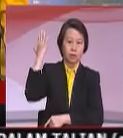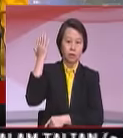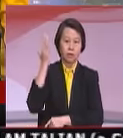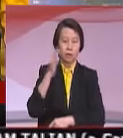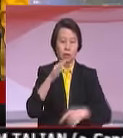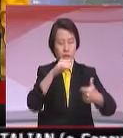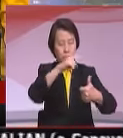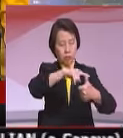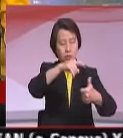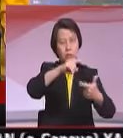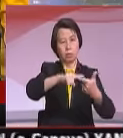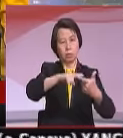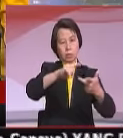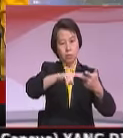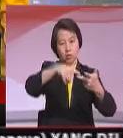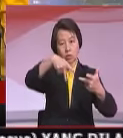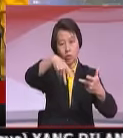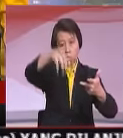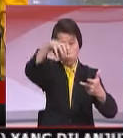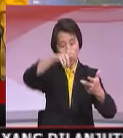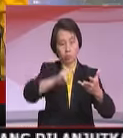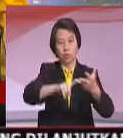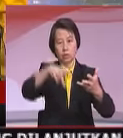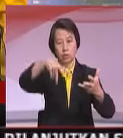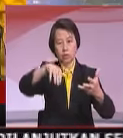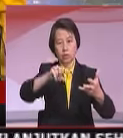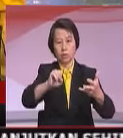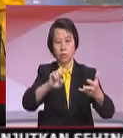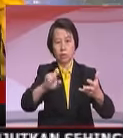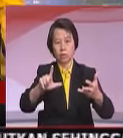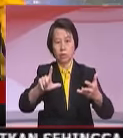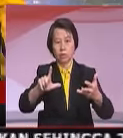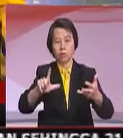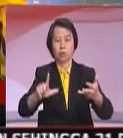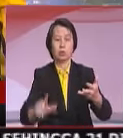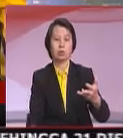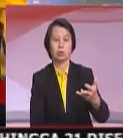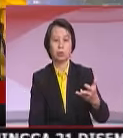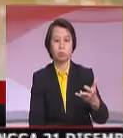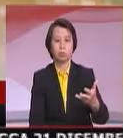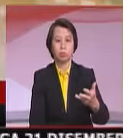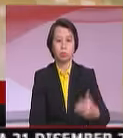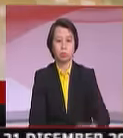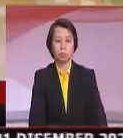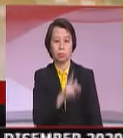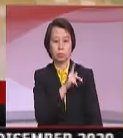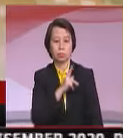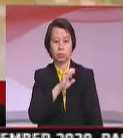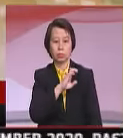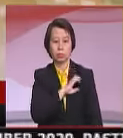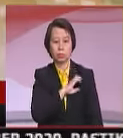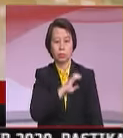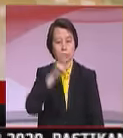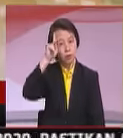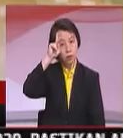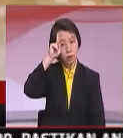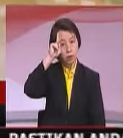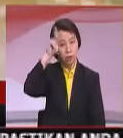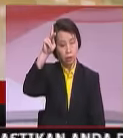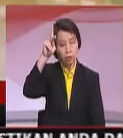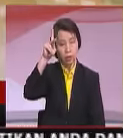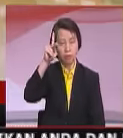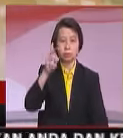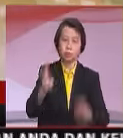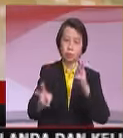Pencen, pos Terusan, pos Teh Kanah dan pos Saleh Berek. Tegas Ketua Polis Kelantan DCP Syafin